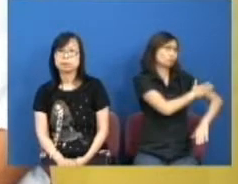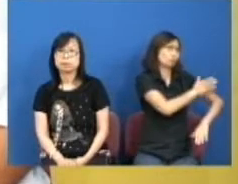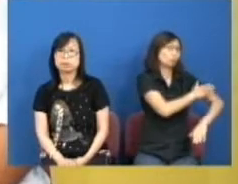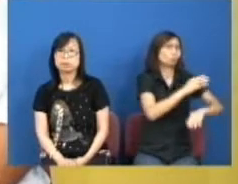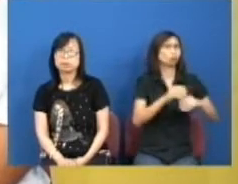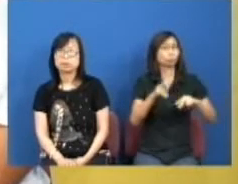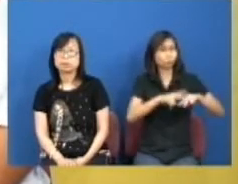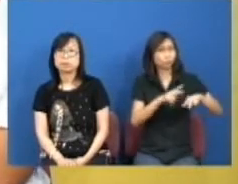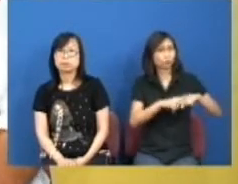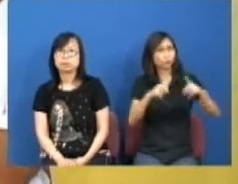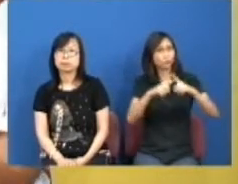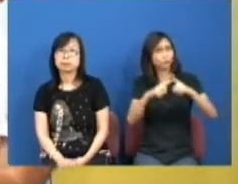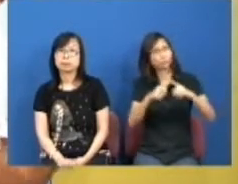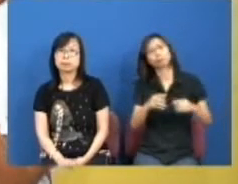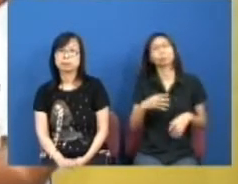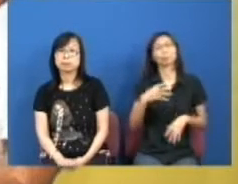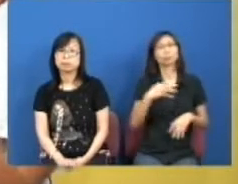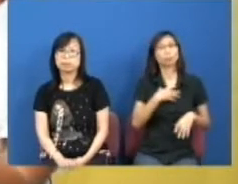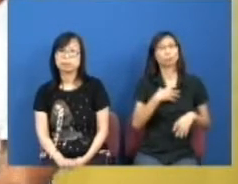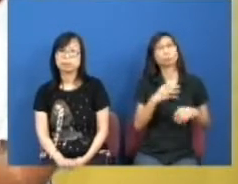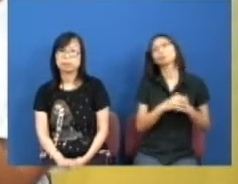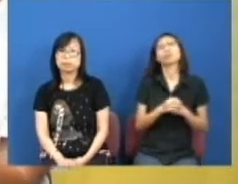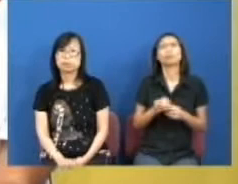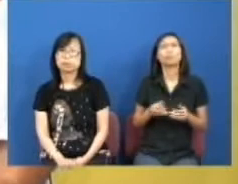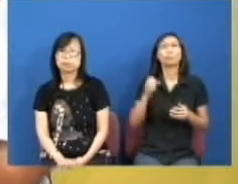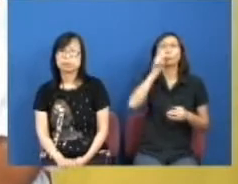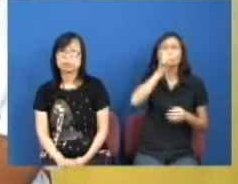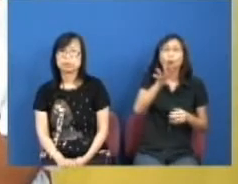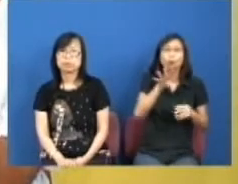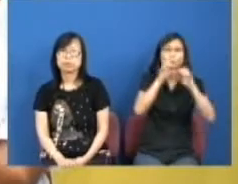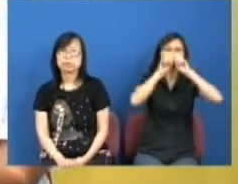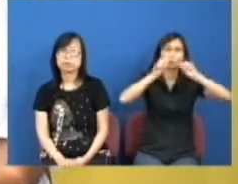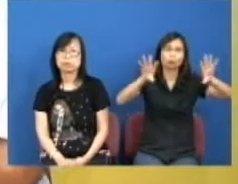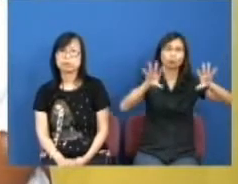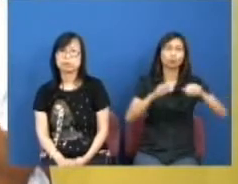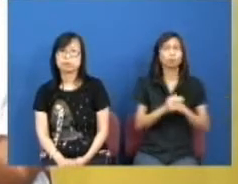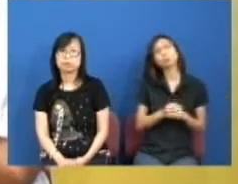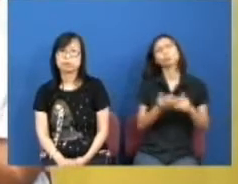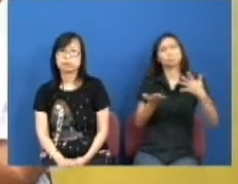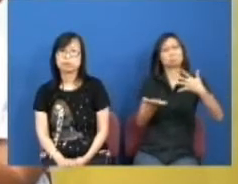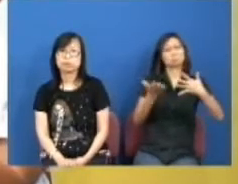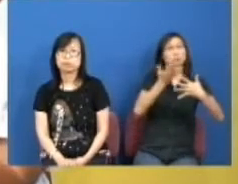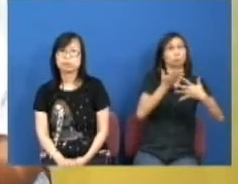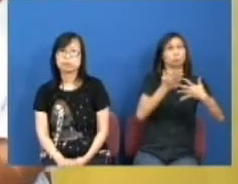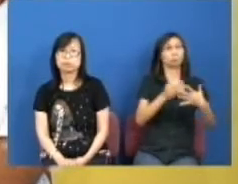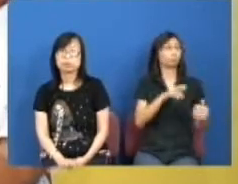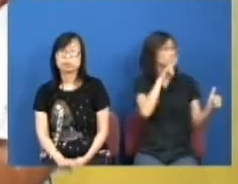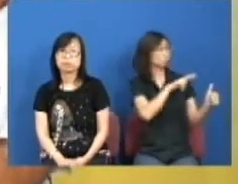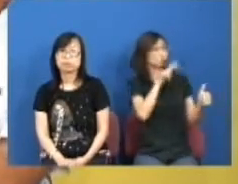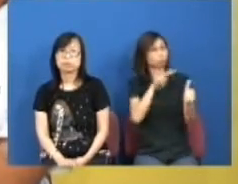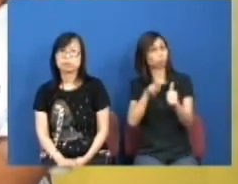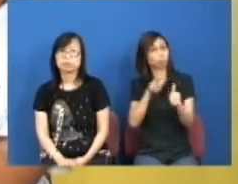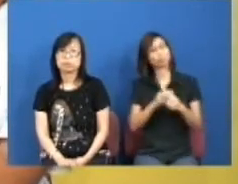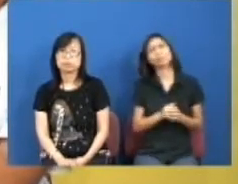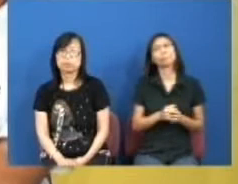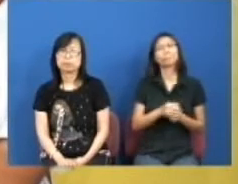人，佢希望透過依言論去到上位啊、受注意啊，咁當然係唔係個個成功，亦